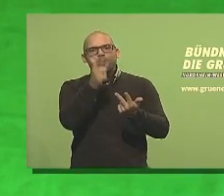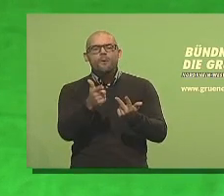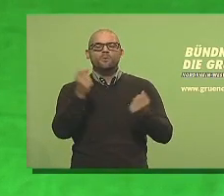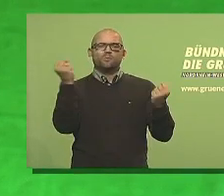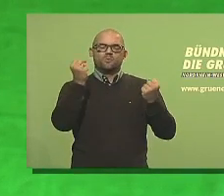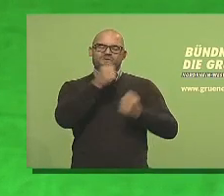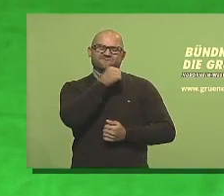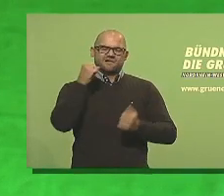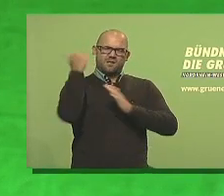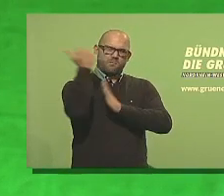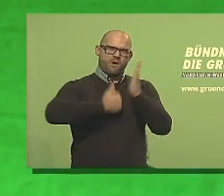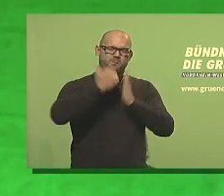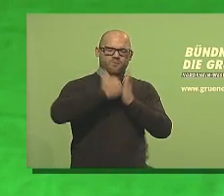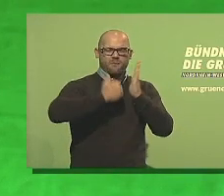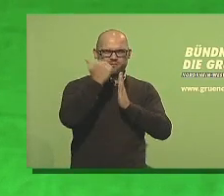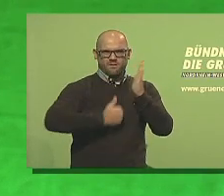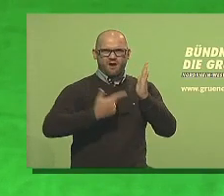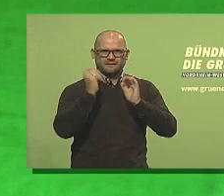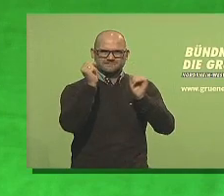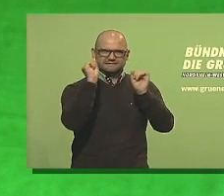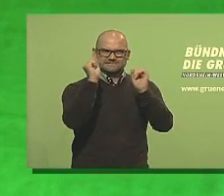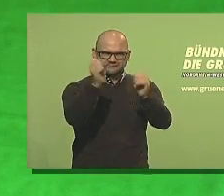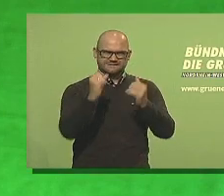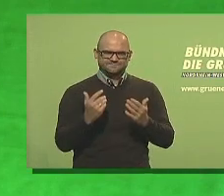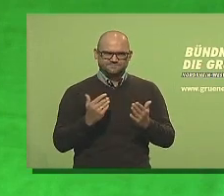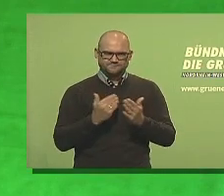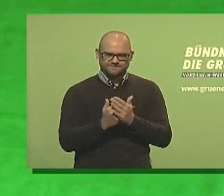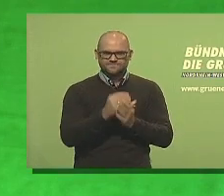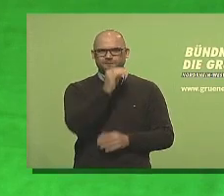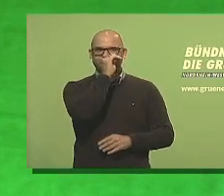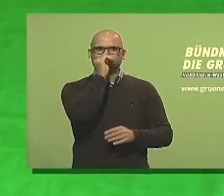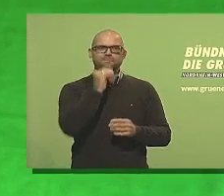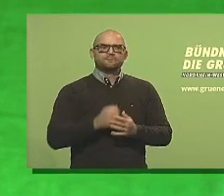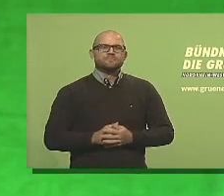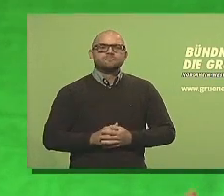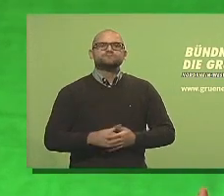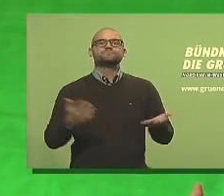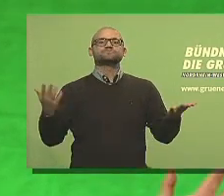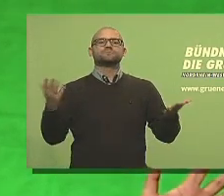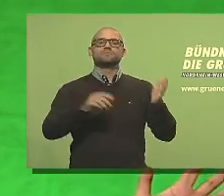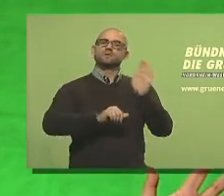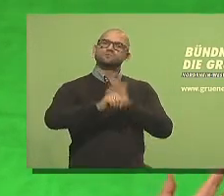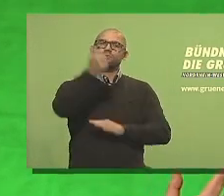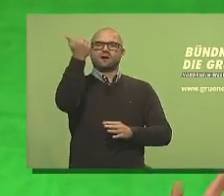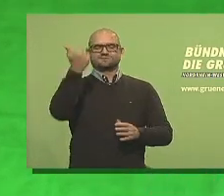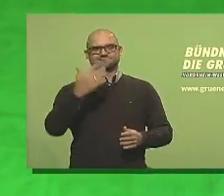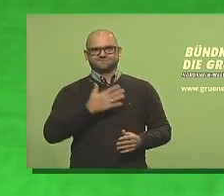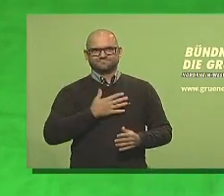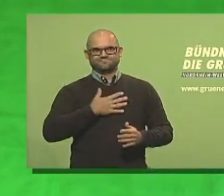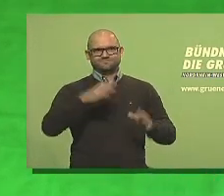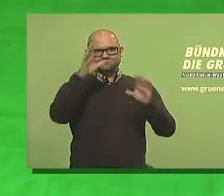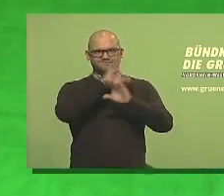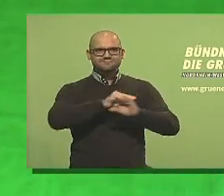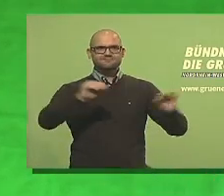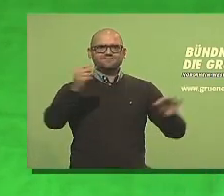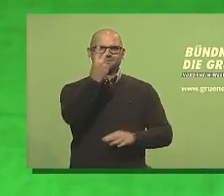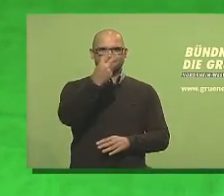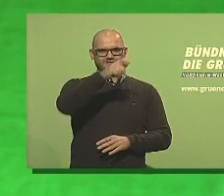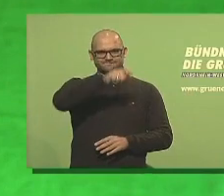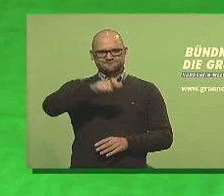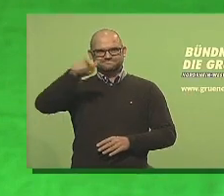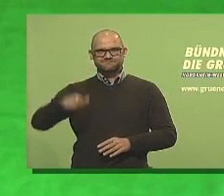zunächst möchte ich nochmal den beiden Personen danken, die diesmal für unseren LDK-Slogan zuständig